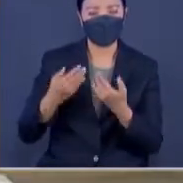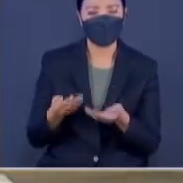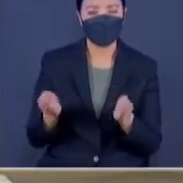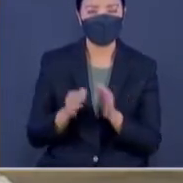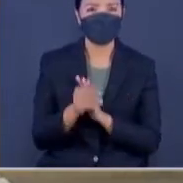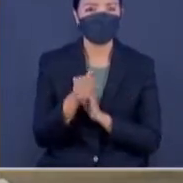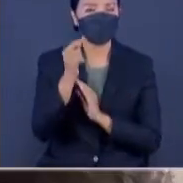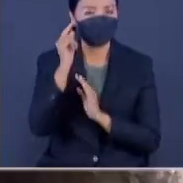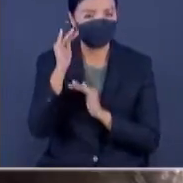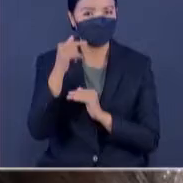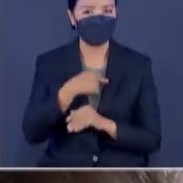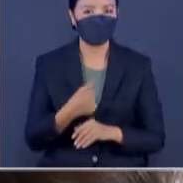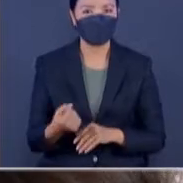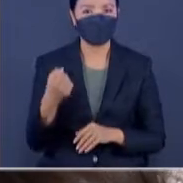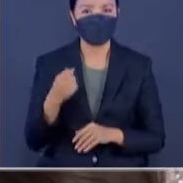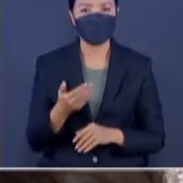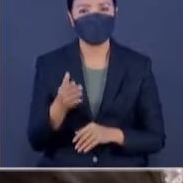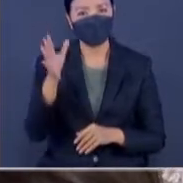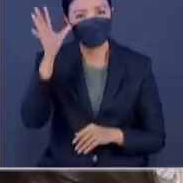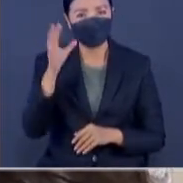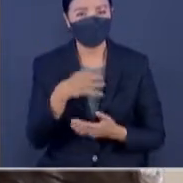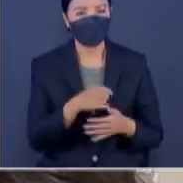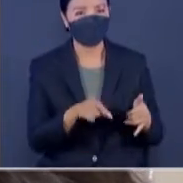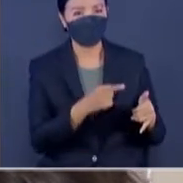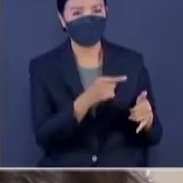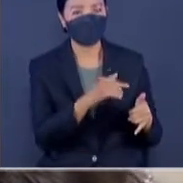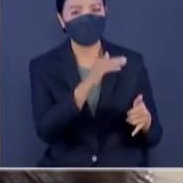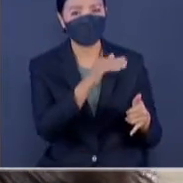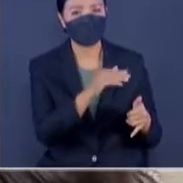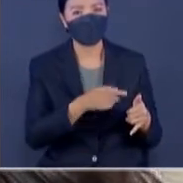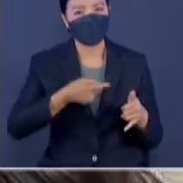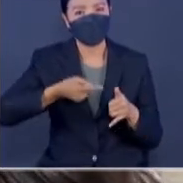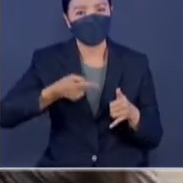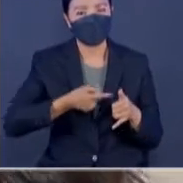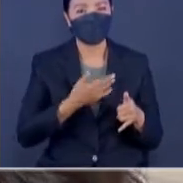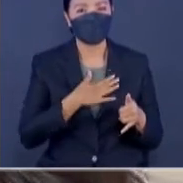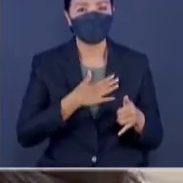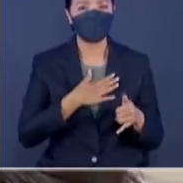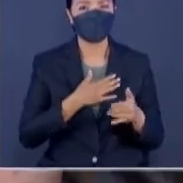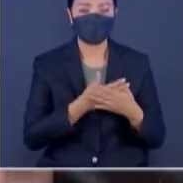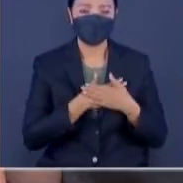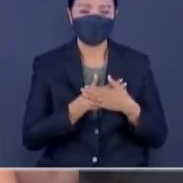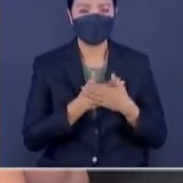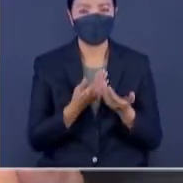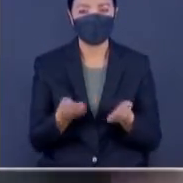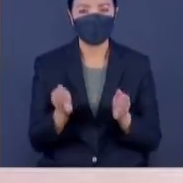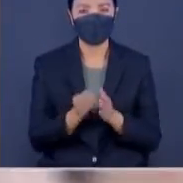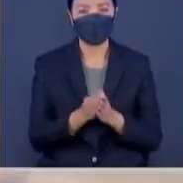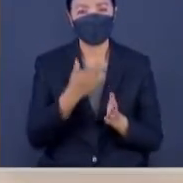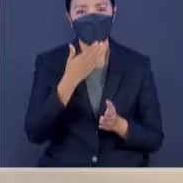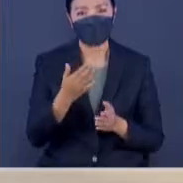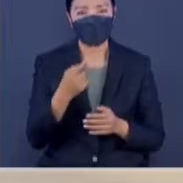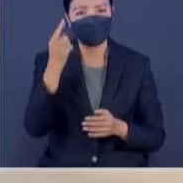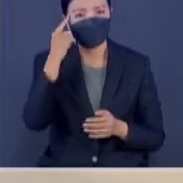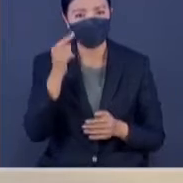างดีขณะที่เจ้าสาวค่ะคุณกวางก็เผยว่าพี่ดิมเนี่ยเป็นคนที่เสมอต้นเสมอปลายนะคะรักเธอแล้วก็ครอบครัวทำ